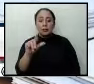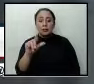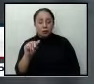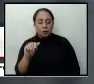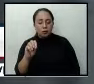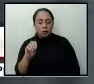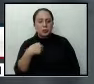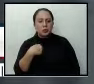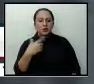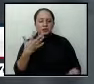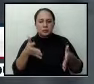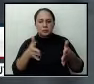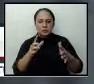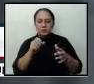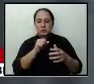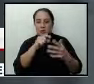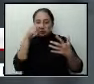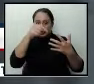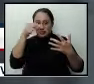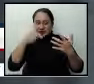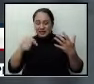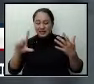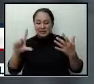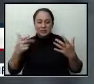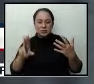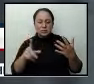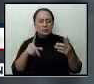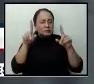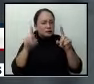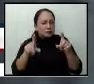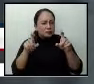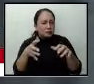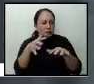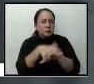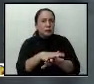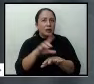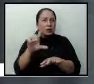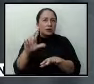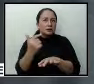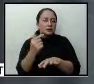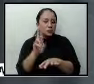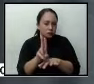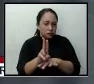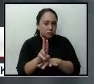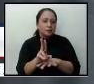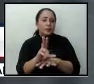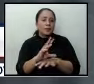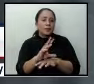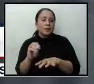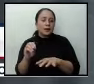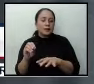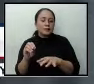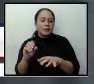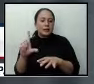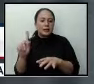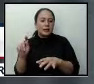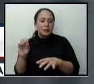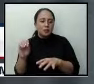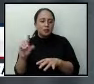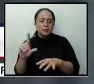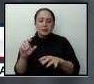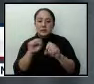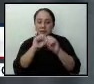LGU. Para matest yung integration between LGUs and LTO, LTMS system. So